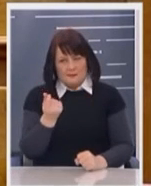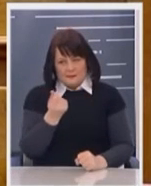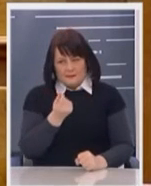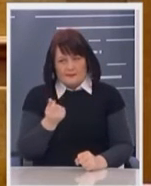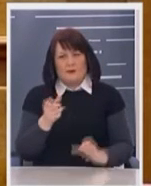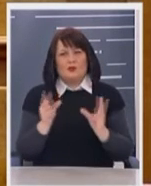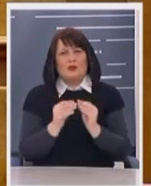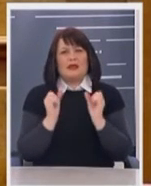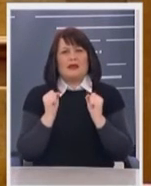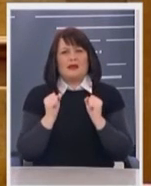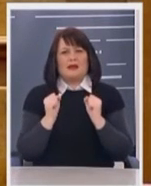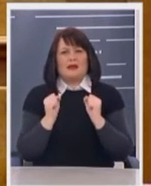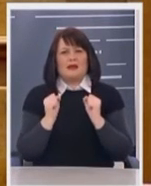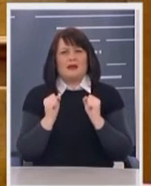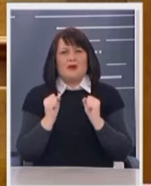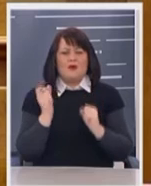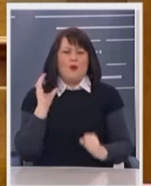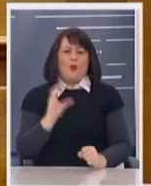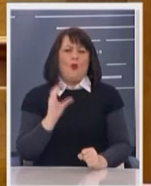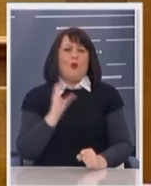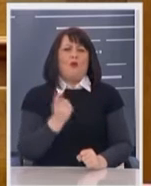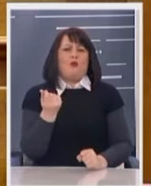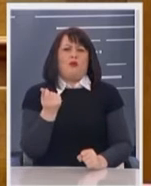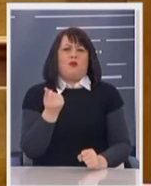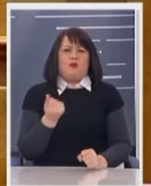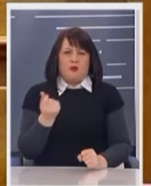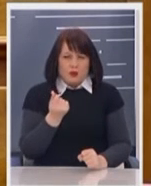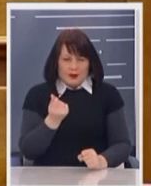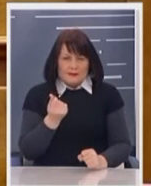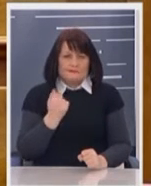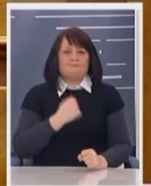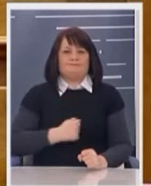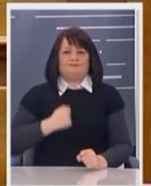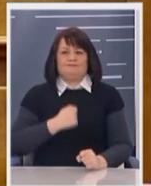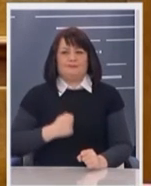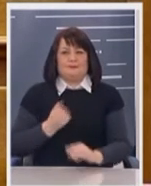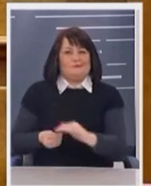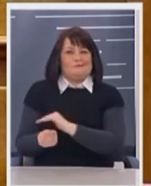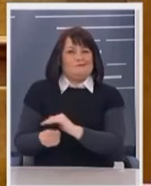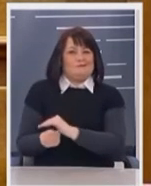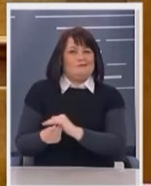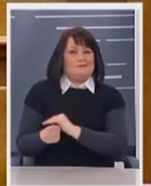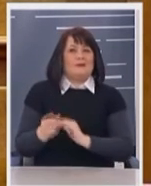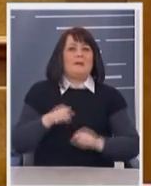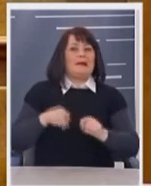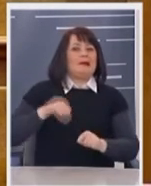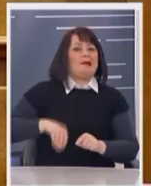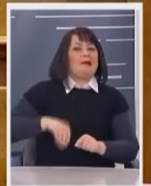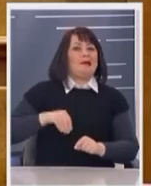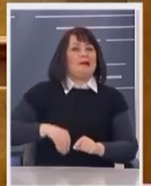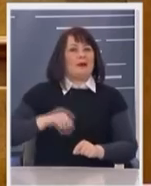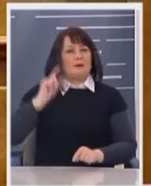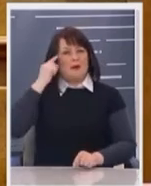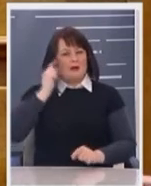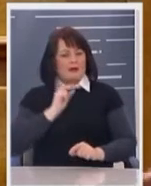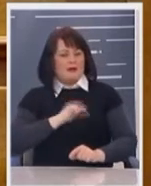στην υγεία έρε άφθονο, αλλά δυστυχώς έρε στις τσέπες κάποιων επιτίδιων.